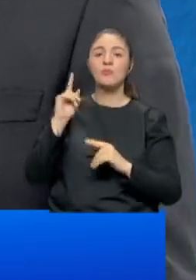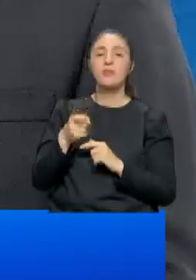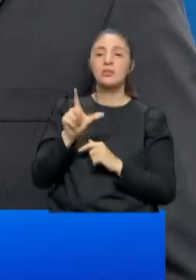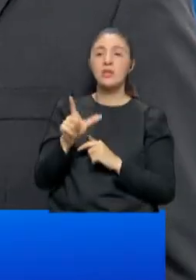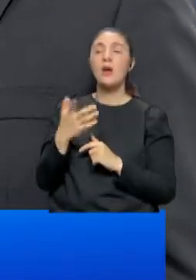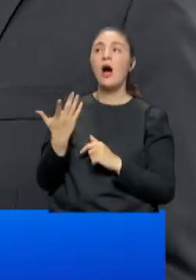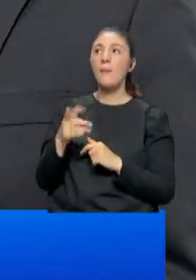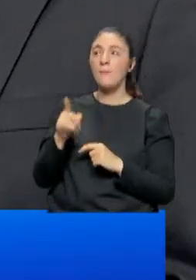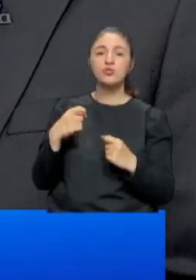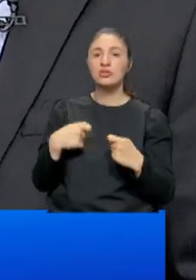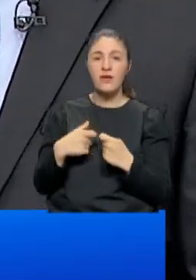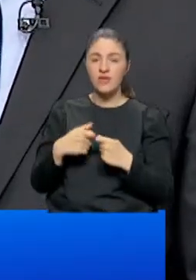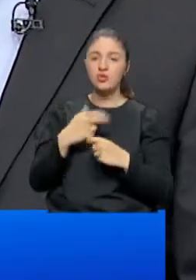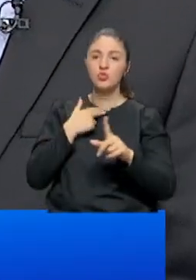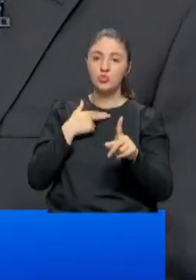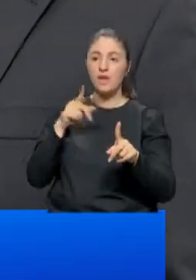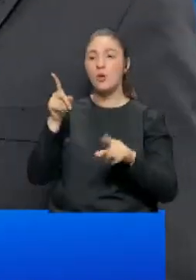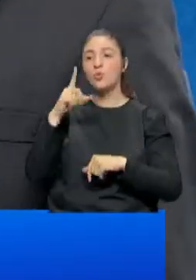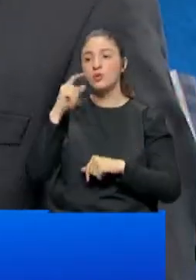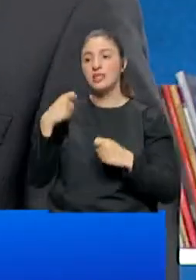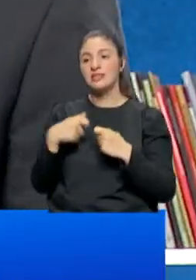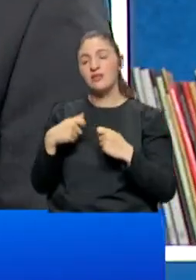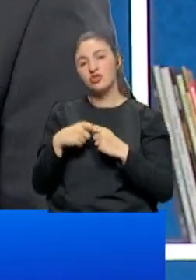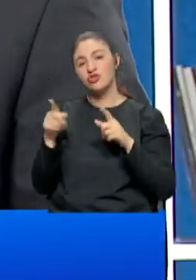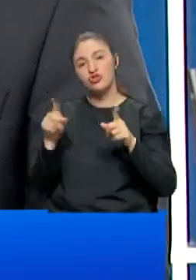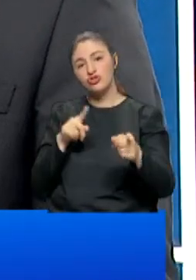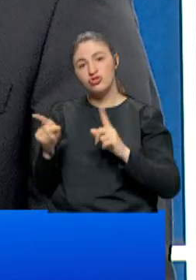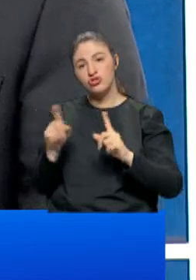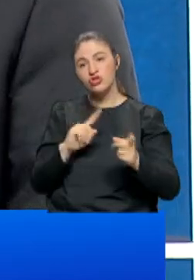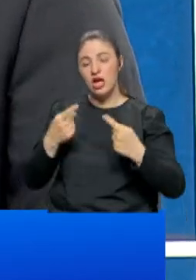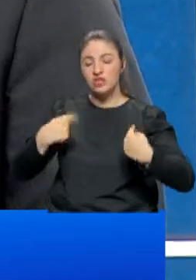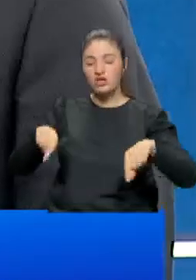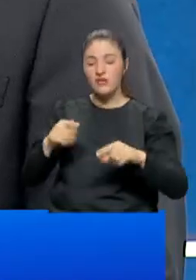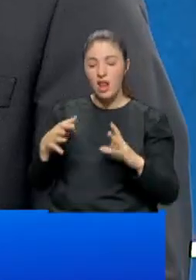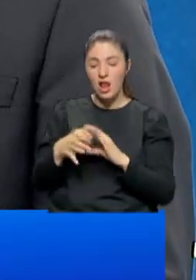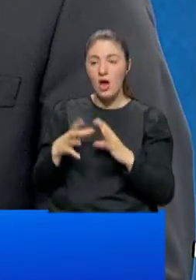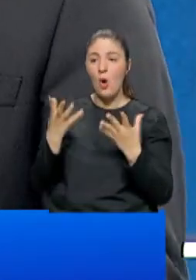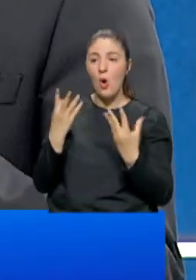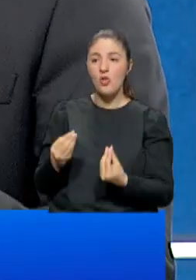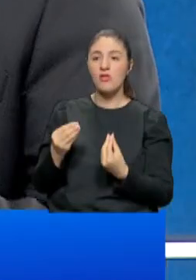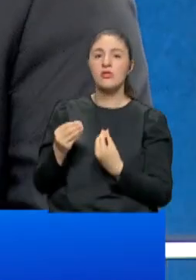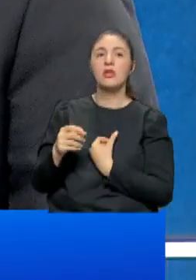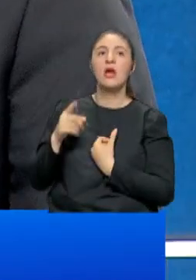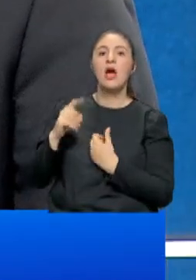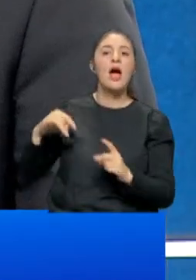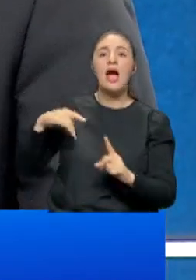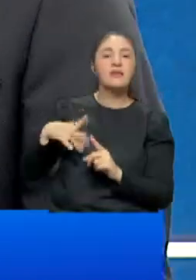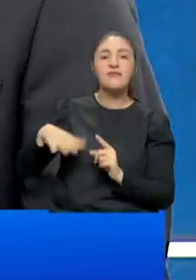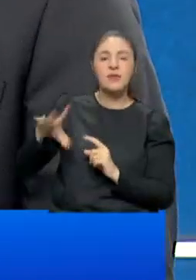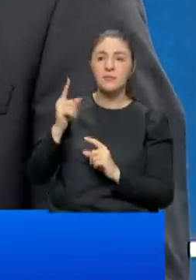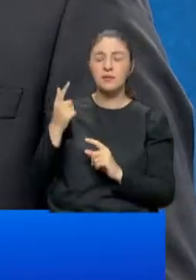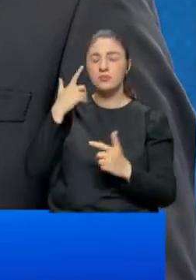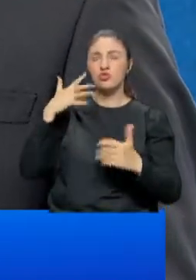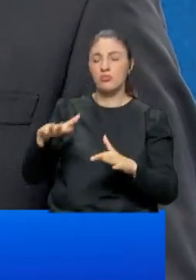ama bu savaş Rusya ve Ukrayna Savaşı çevre ile ilgili olan hedefleri